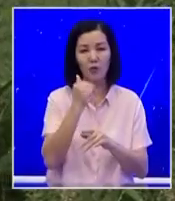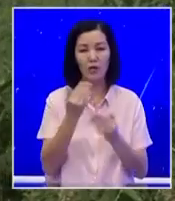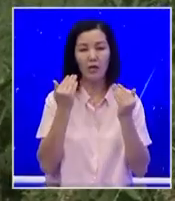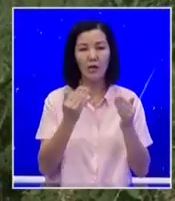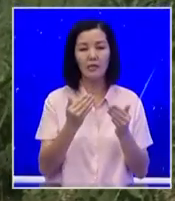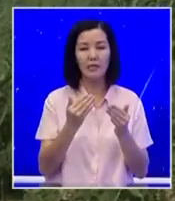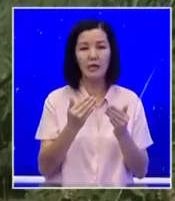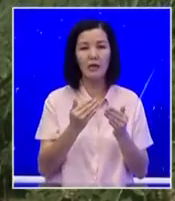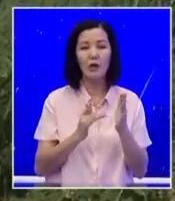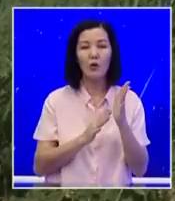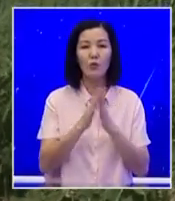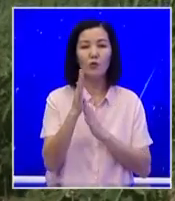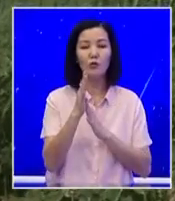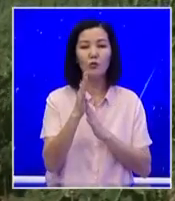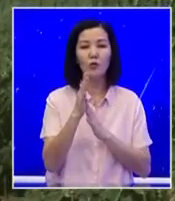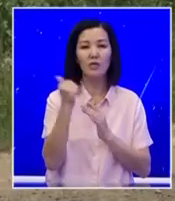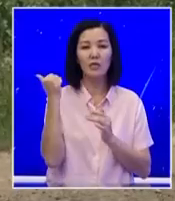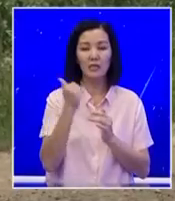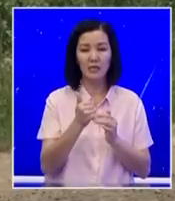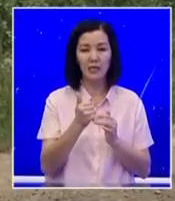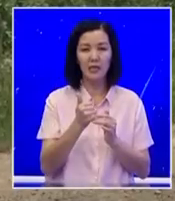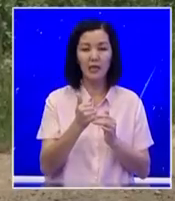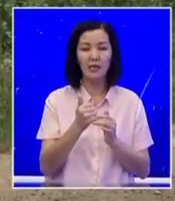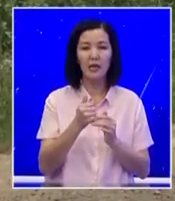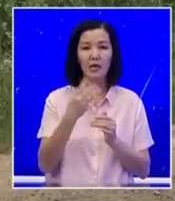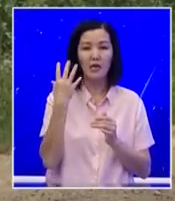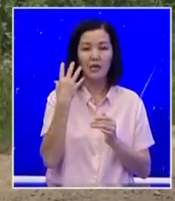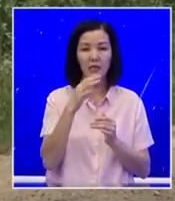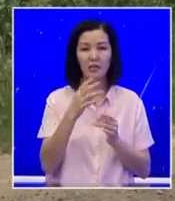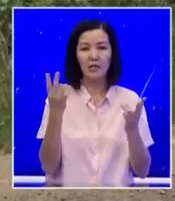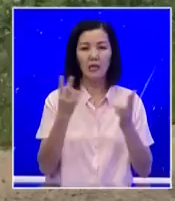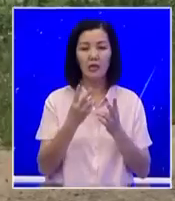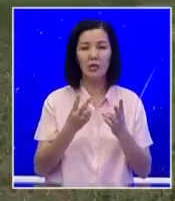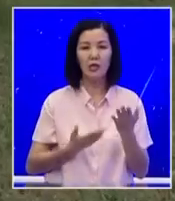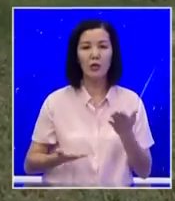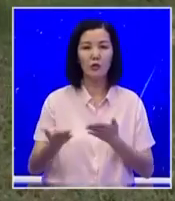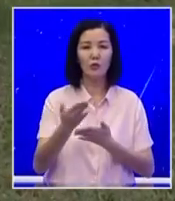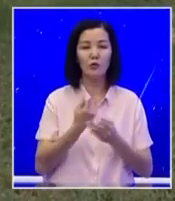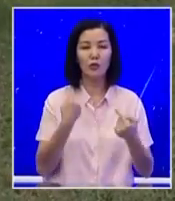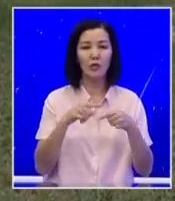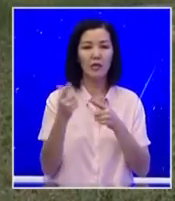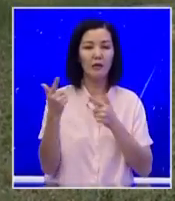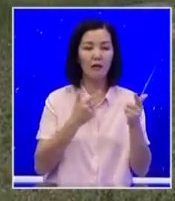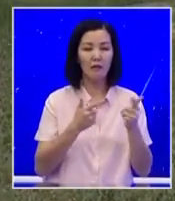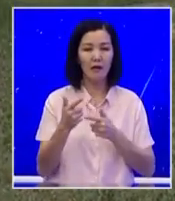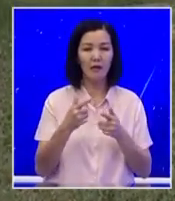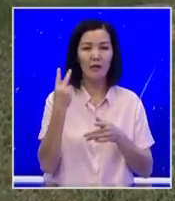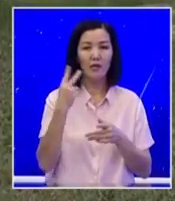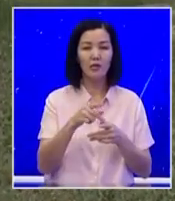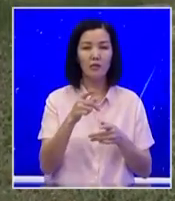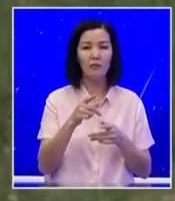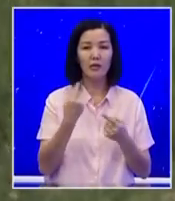аптап күріштің өсуіне сеп, өнім мол түссе, күзде қырманға дәнді жинап тазалайтын техникасы да дайын. 20-ға